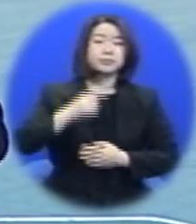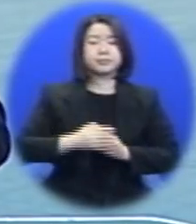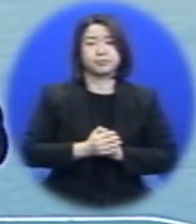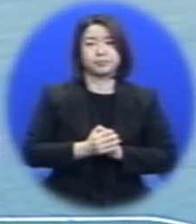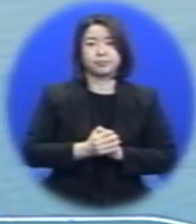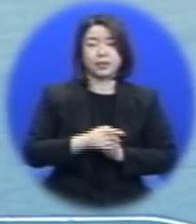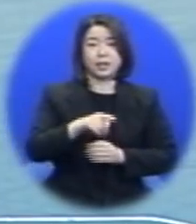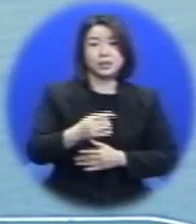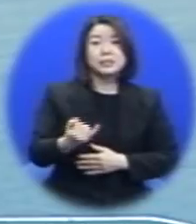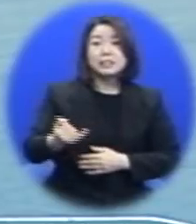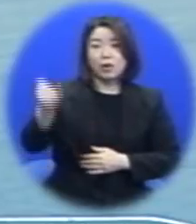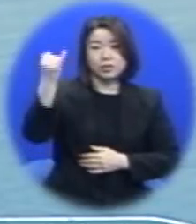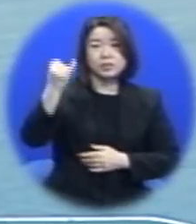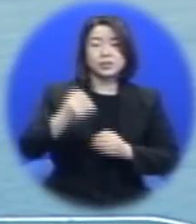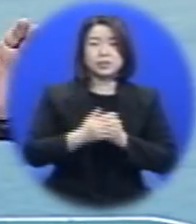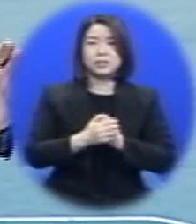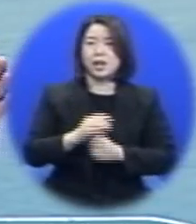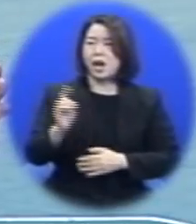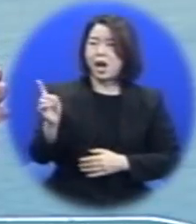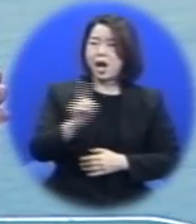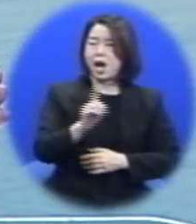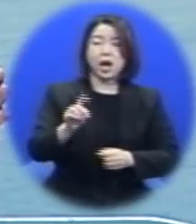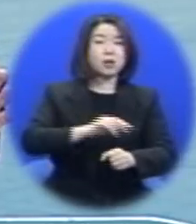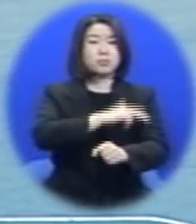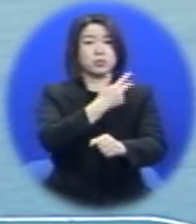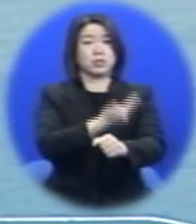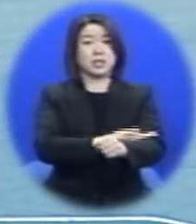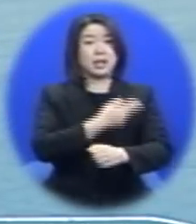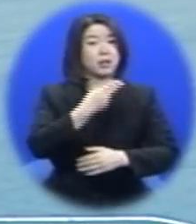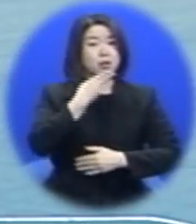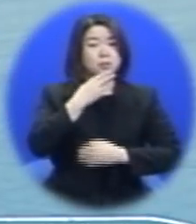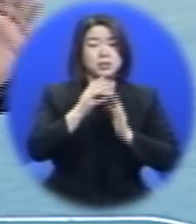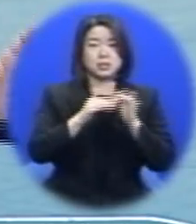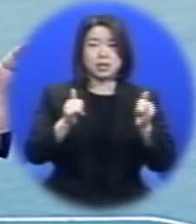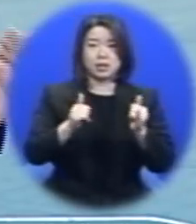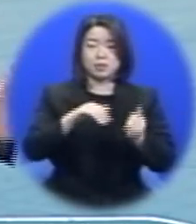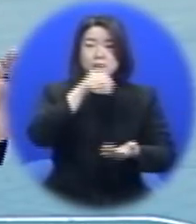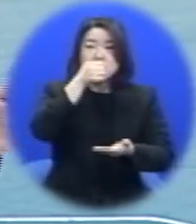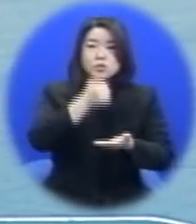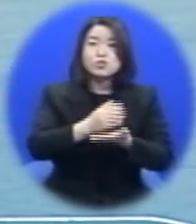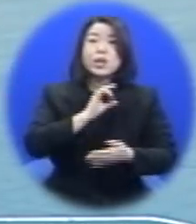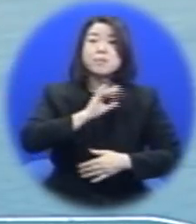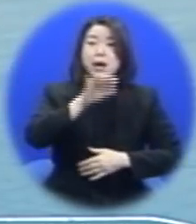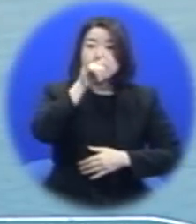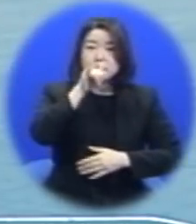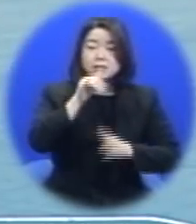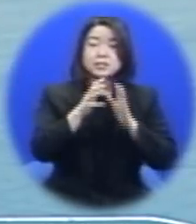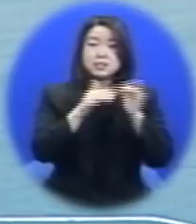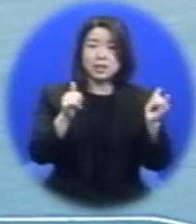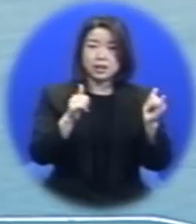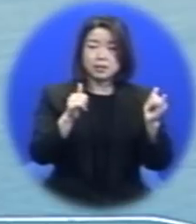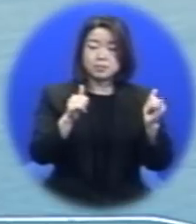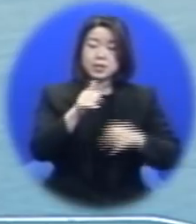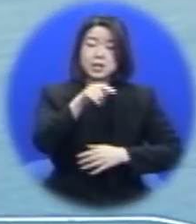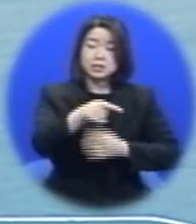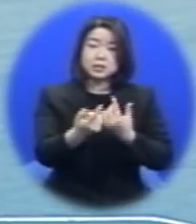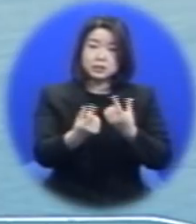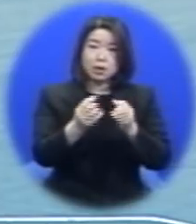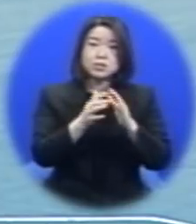그 언니는 아무 자격도 없는 사람, 정말 죄밖에는 지은 게 없는 것 같은 그런